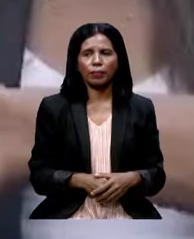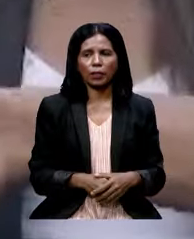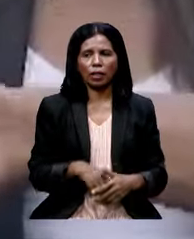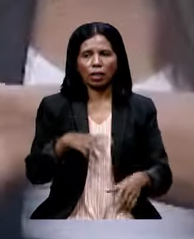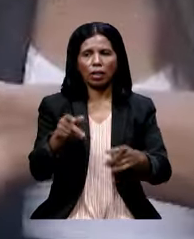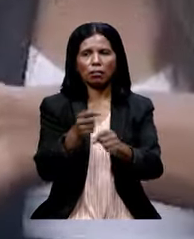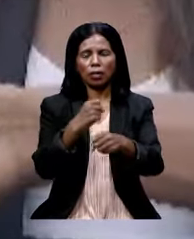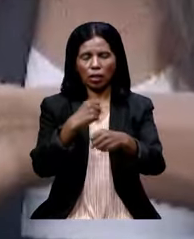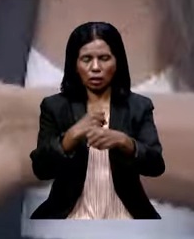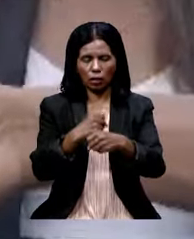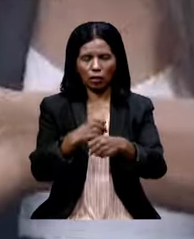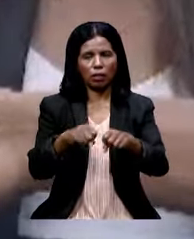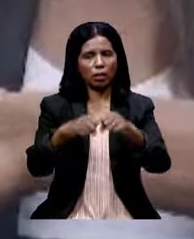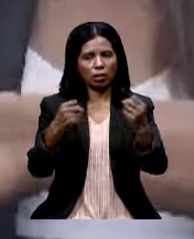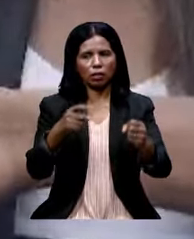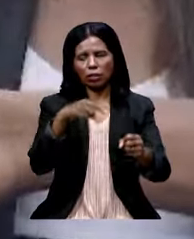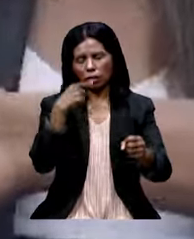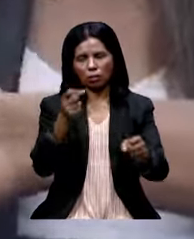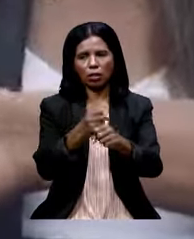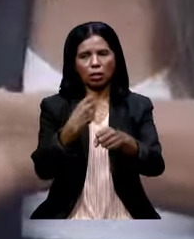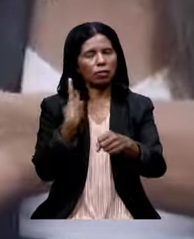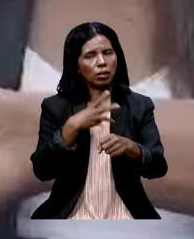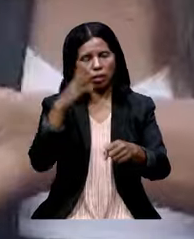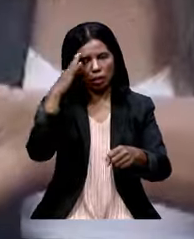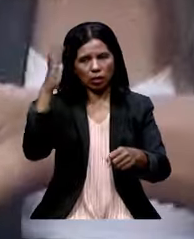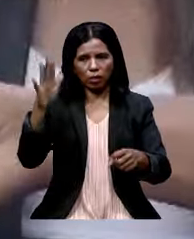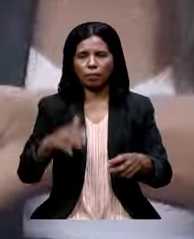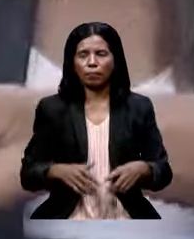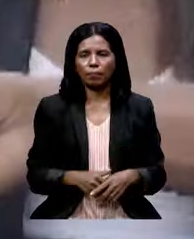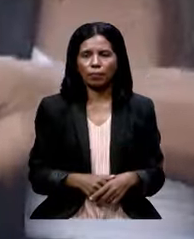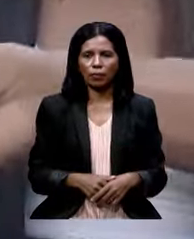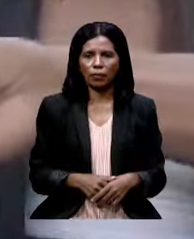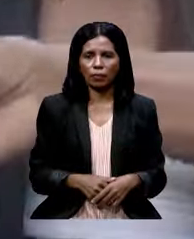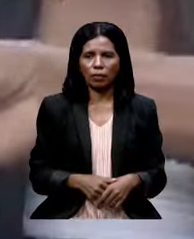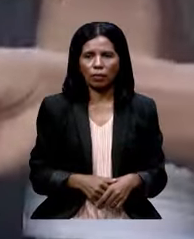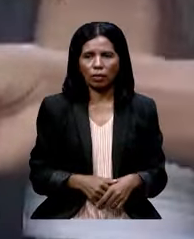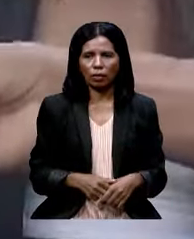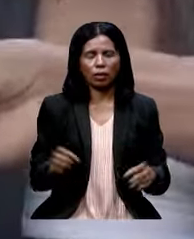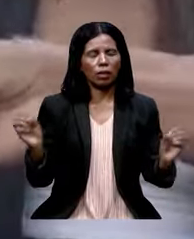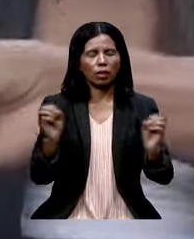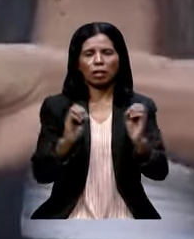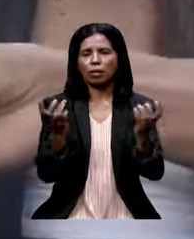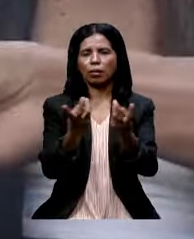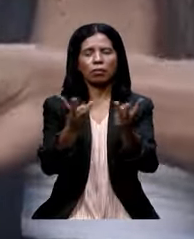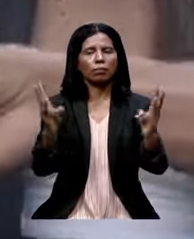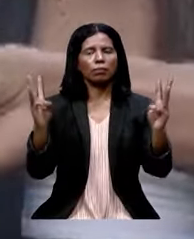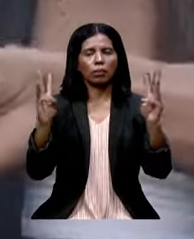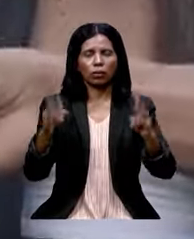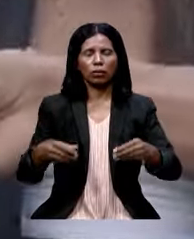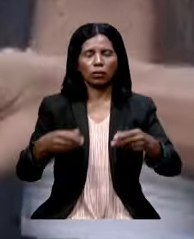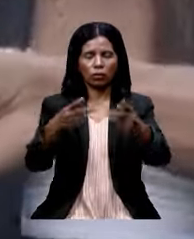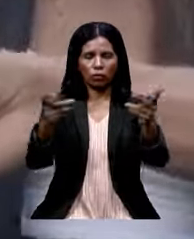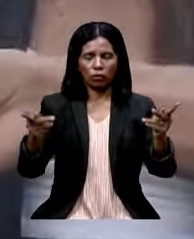ema kalorahon, mas bes, sema kalorahon karek, amilabil hatene. Sehingga kat laya moru ne, maka? Laya moru, kon certeza, fu espas, supaya